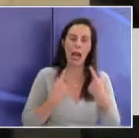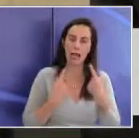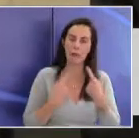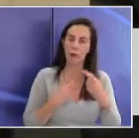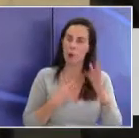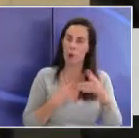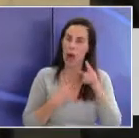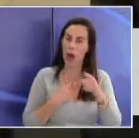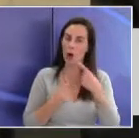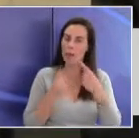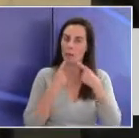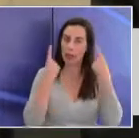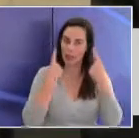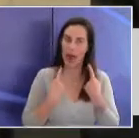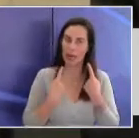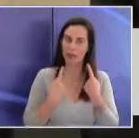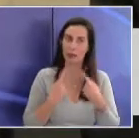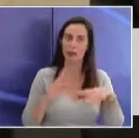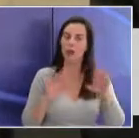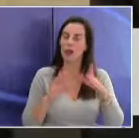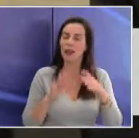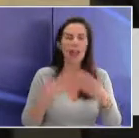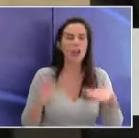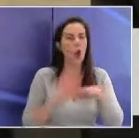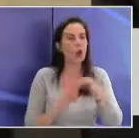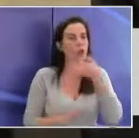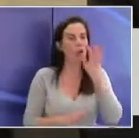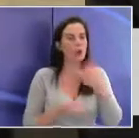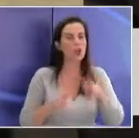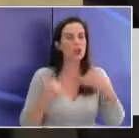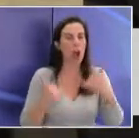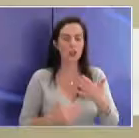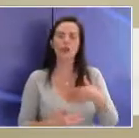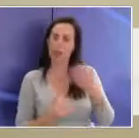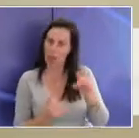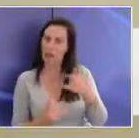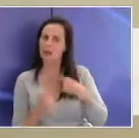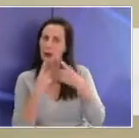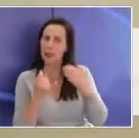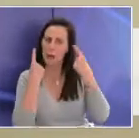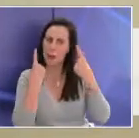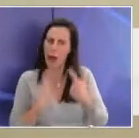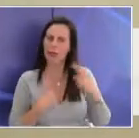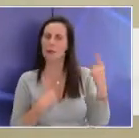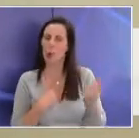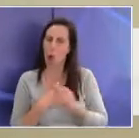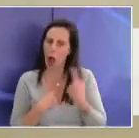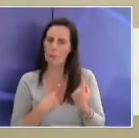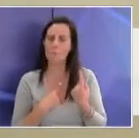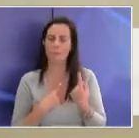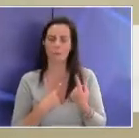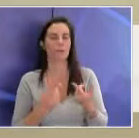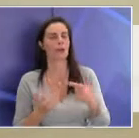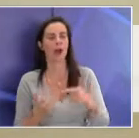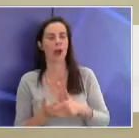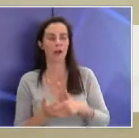לך אולי שיחות איתם? הרי חוק טוב מזה לא יהיה להם. כן, היו לי הרבה מאוד שיחות איתם עם כולם. בטח